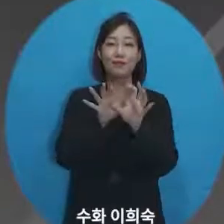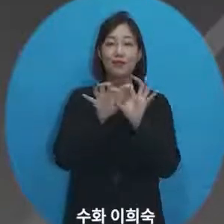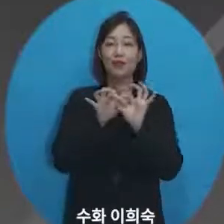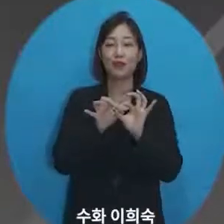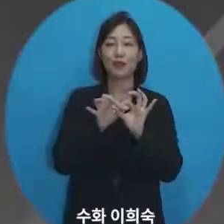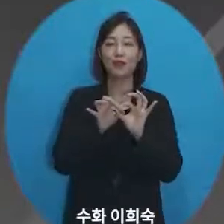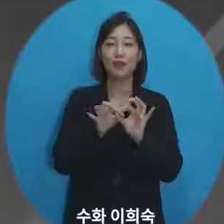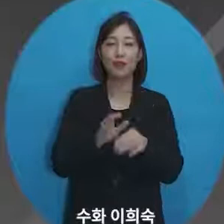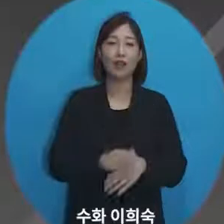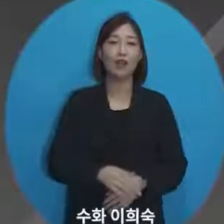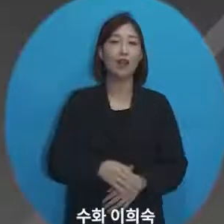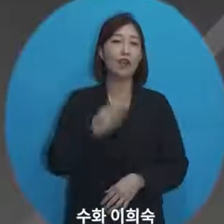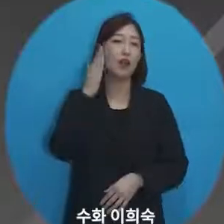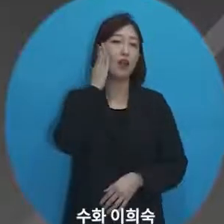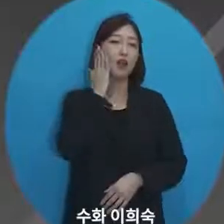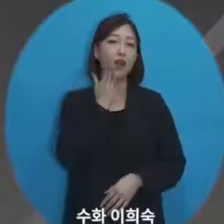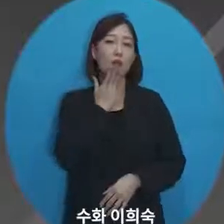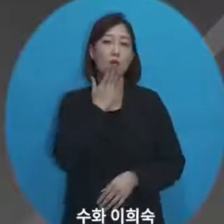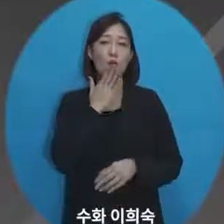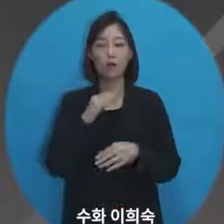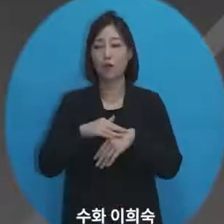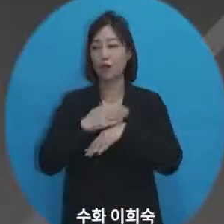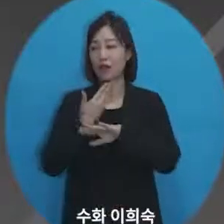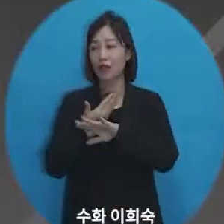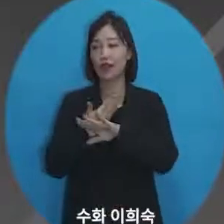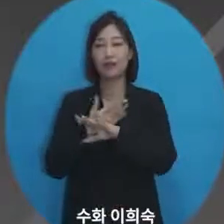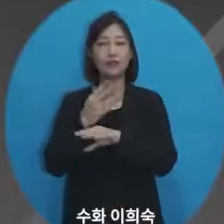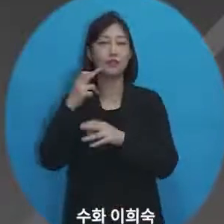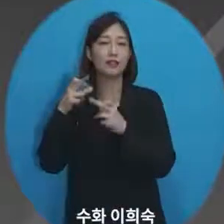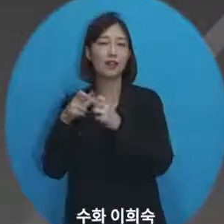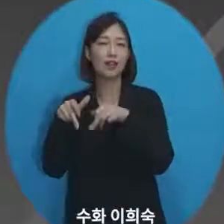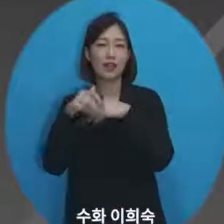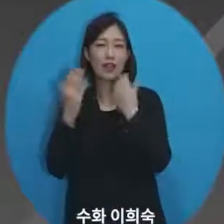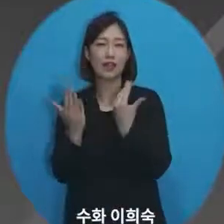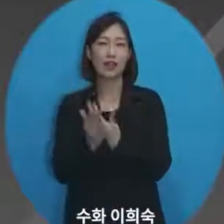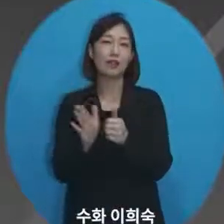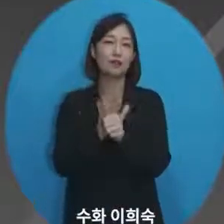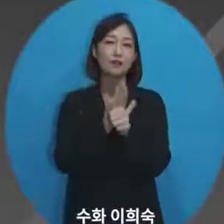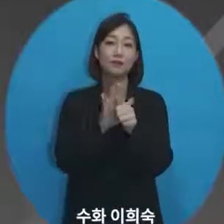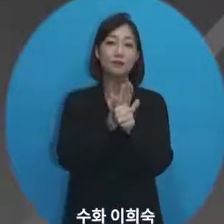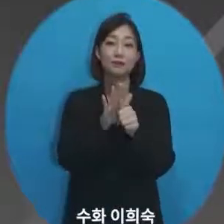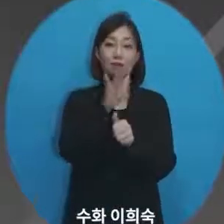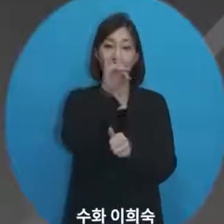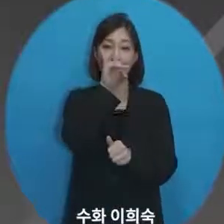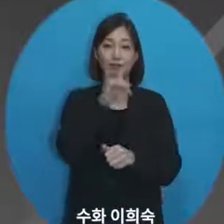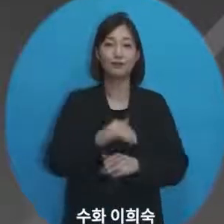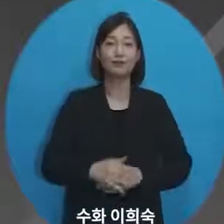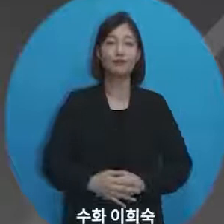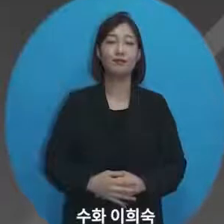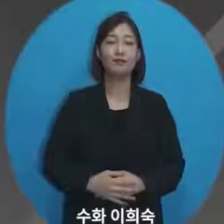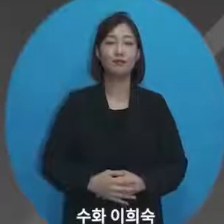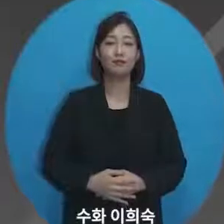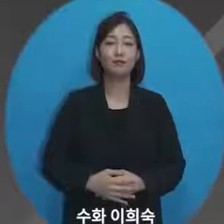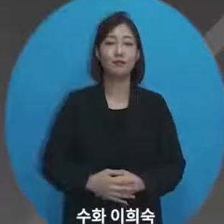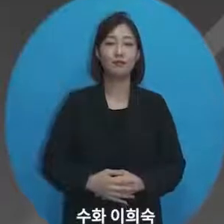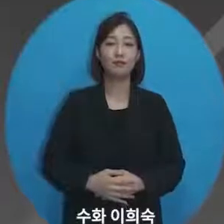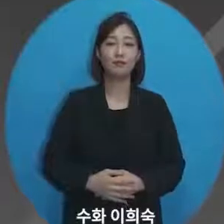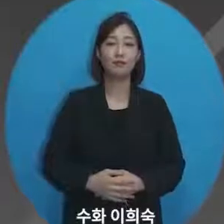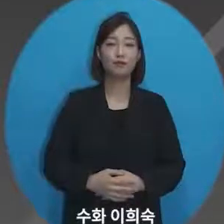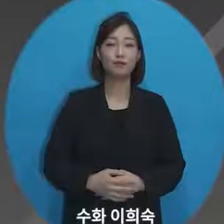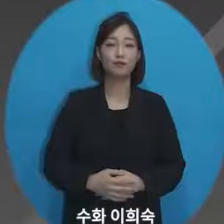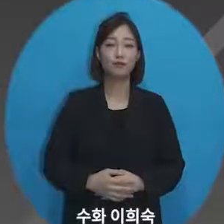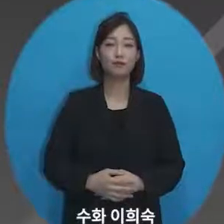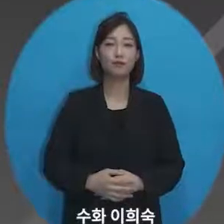통해서 청각과 시각, 촉각, 다양한 감각으로 안내를 하는 부분을 알 수가 있습니다.